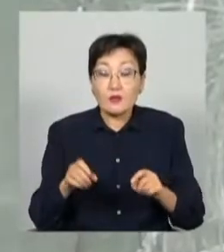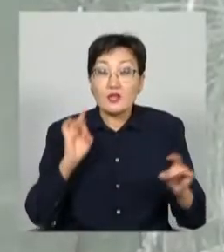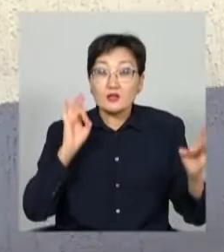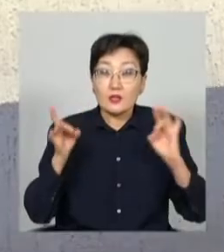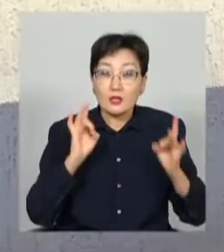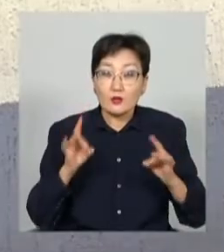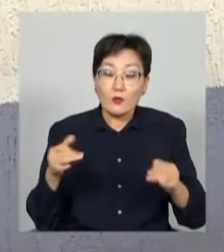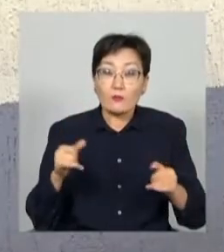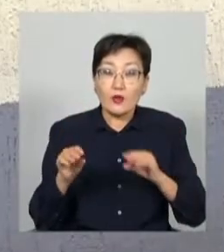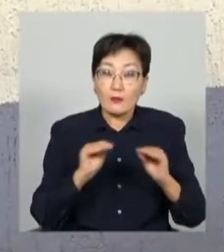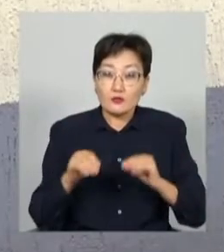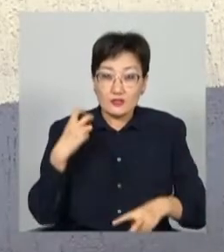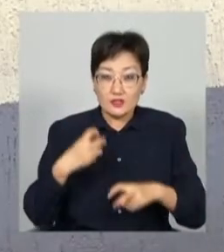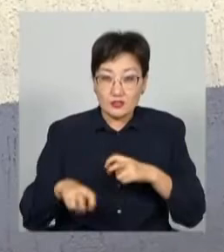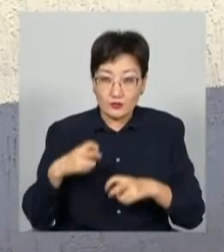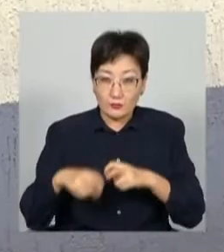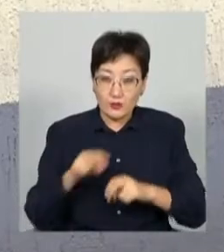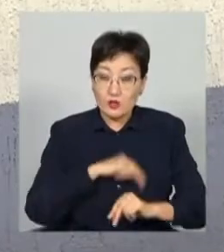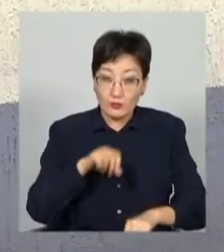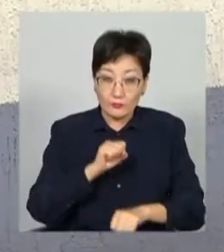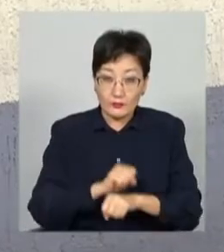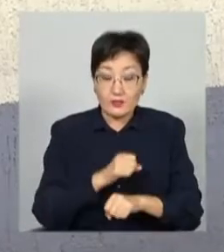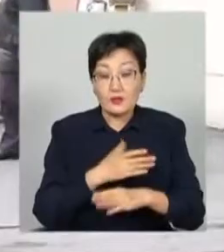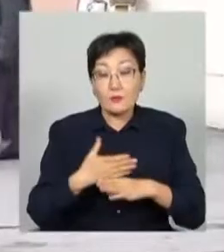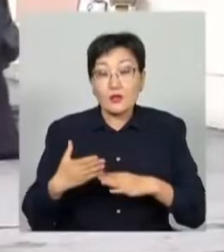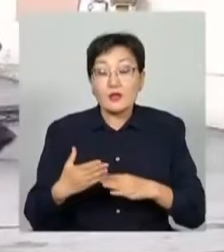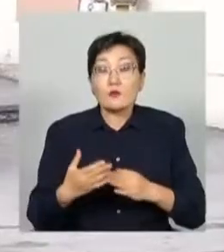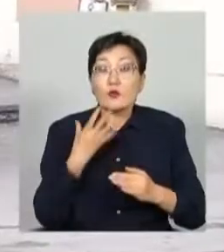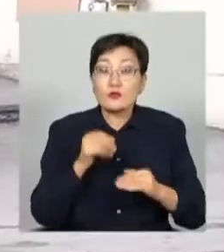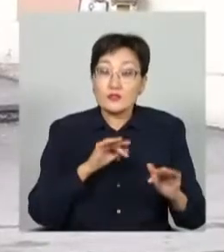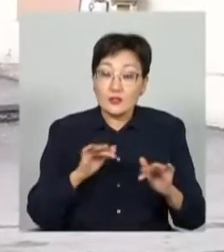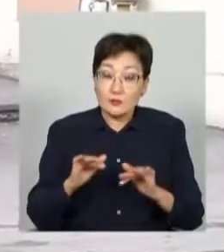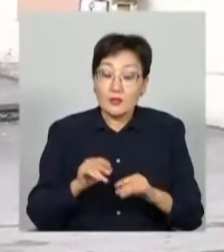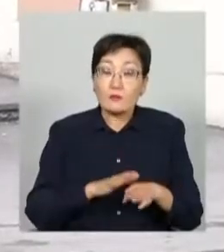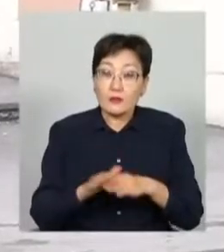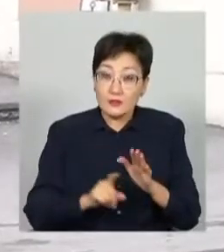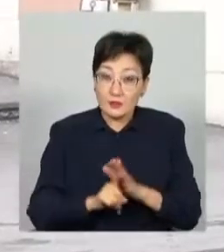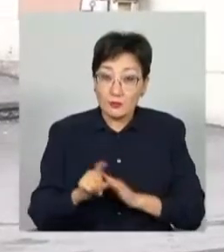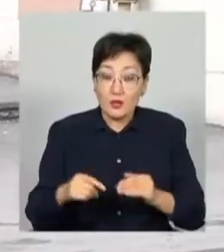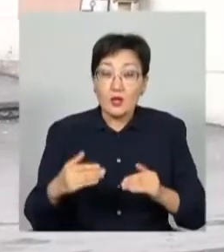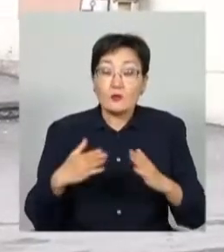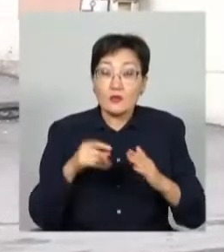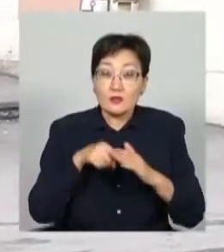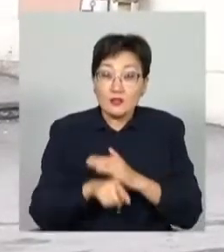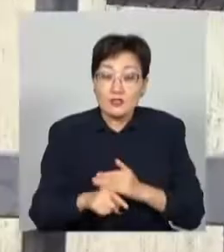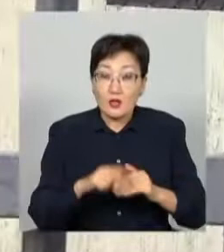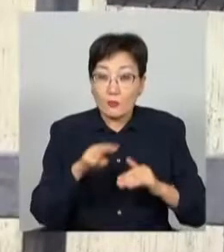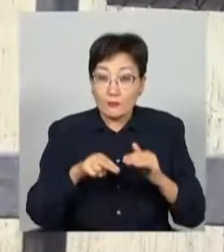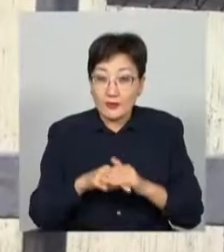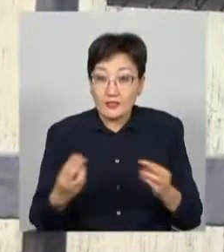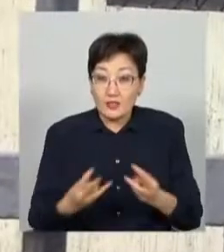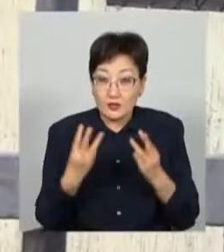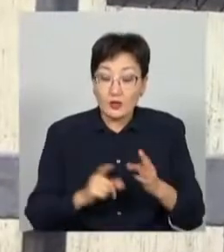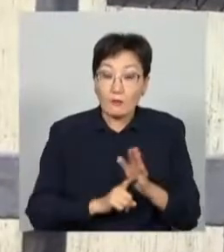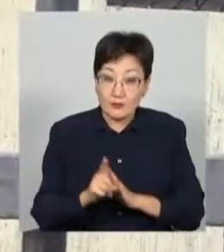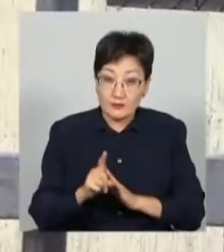какыш курулгуларын сындырып, истен чыгарган. Содан кийин гана жумушка аракеттерине көчүптү. Тургун үйдүн ишин эмес, жер төлөнү өртөгөндөрү